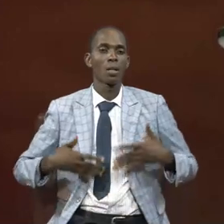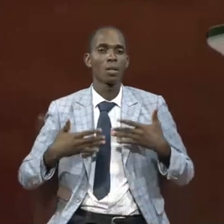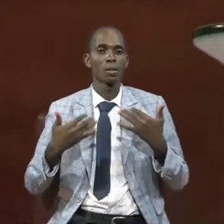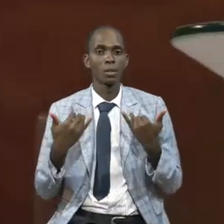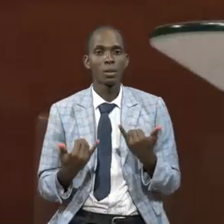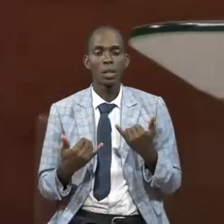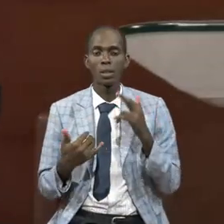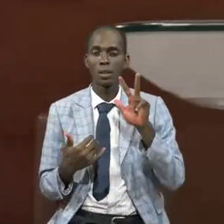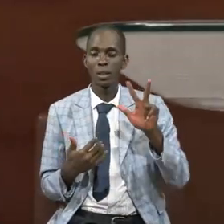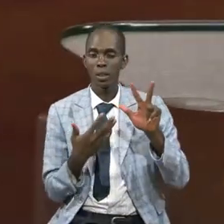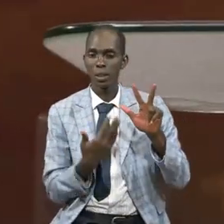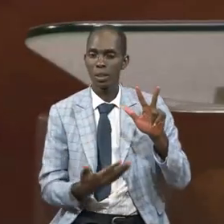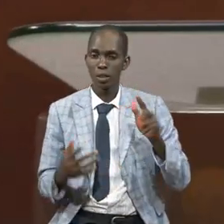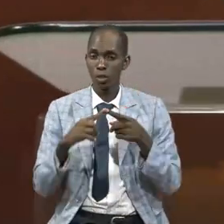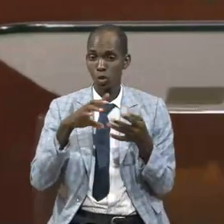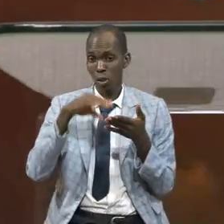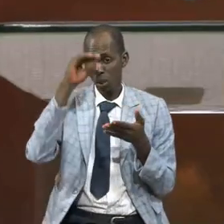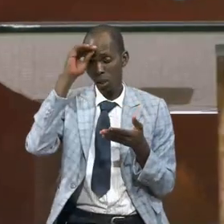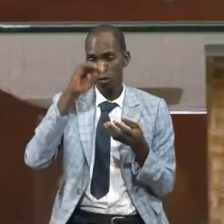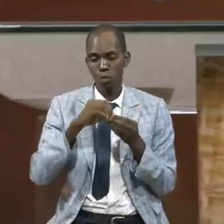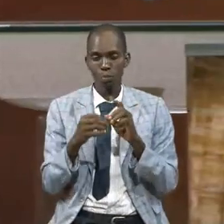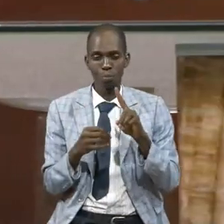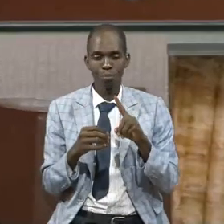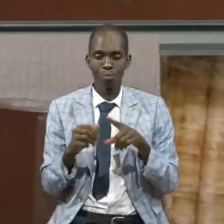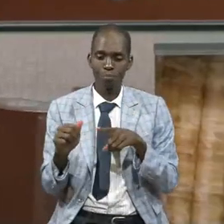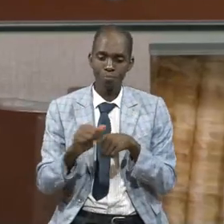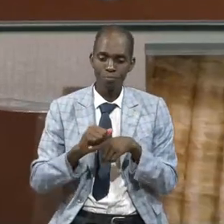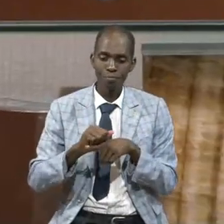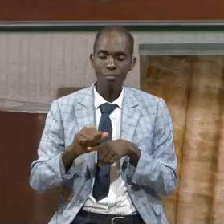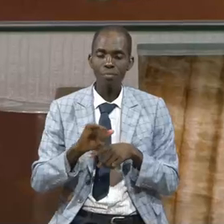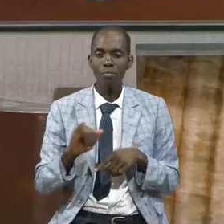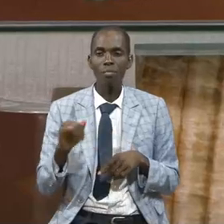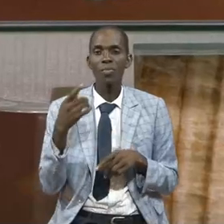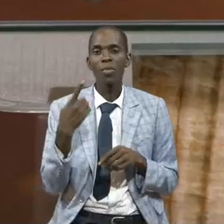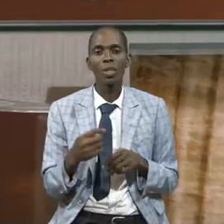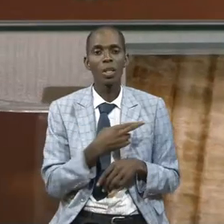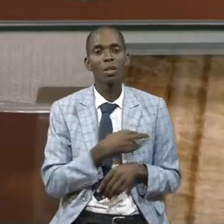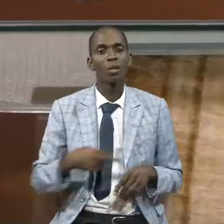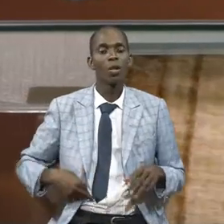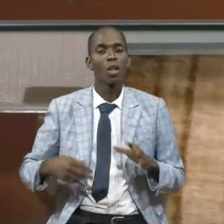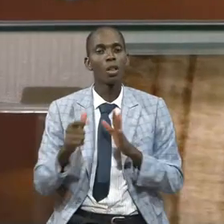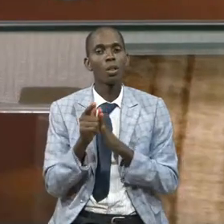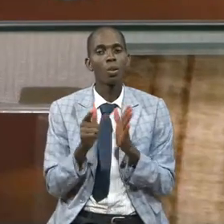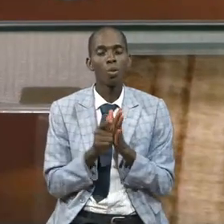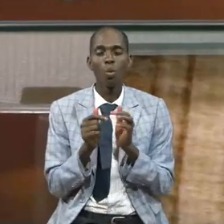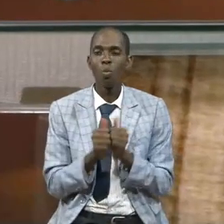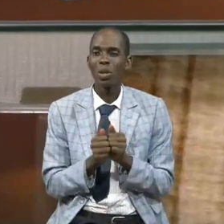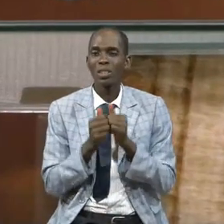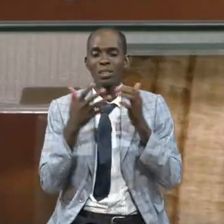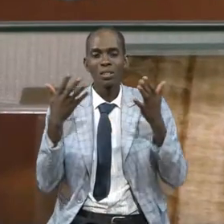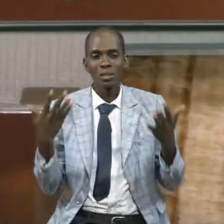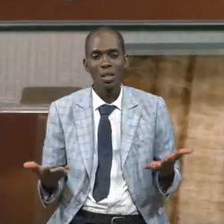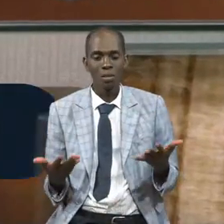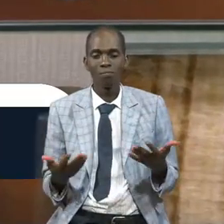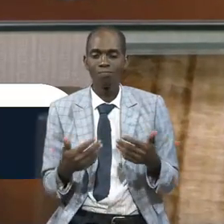trois points ici. Numéro 1, pratiquer la loi royale sans